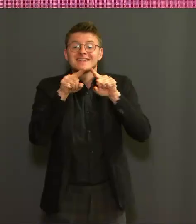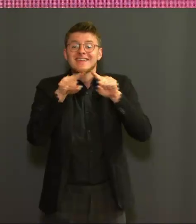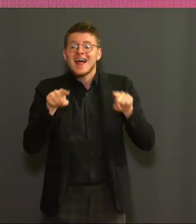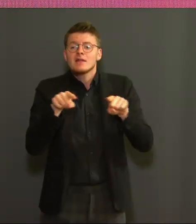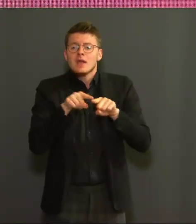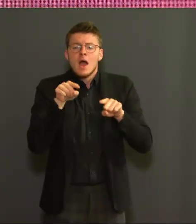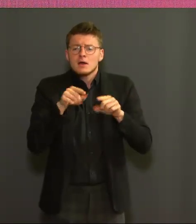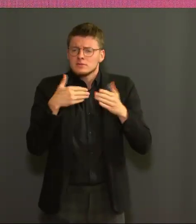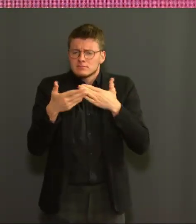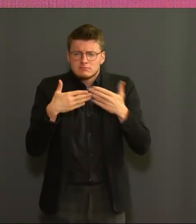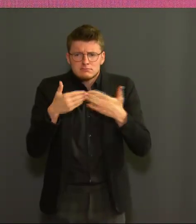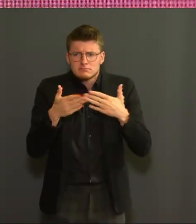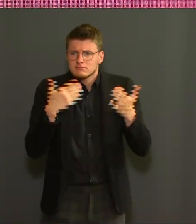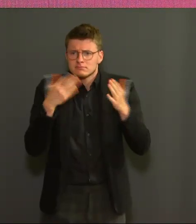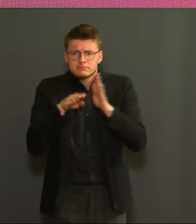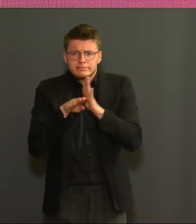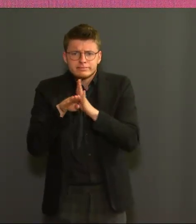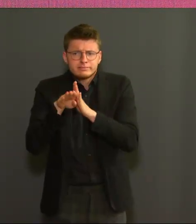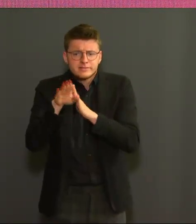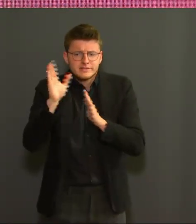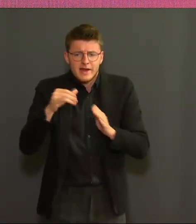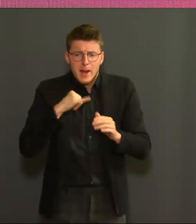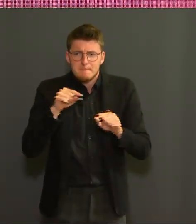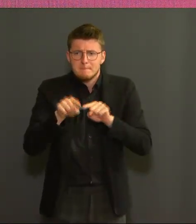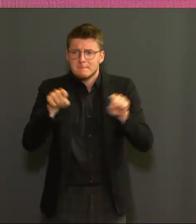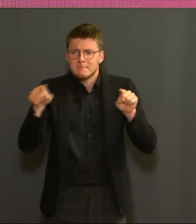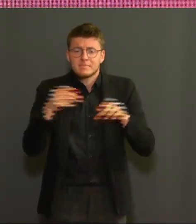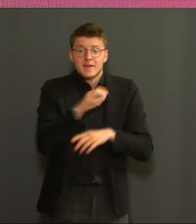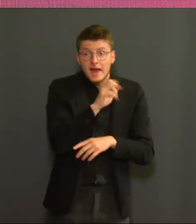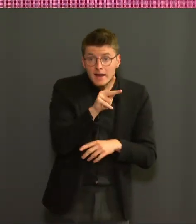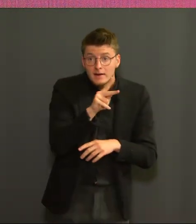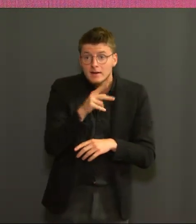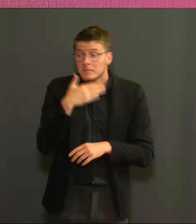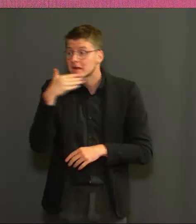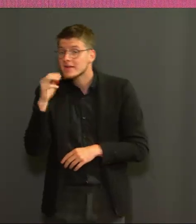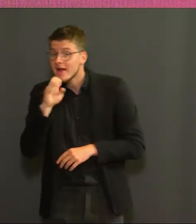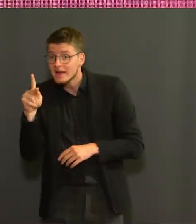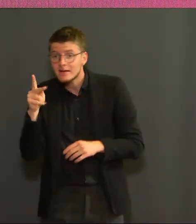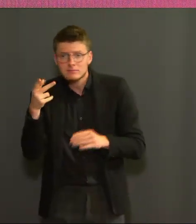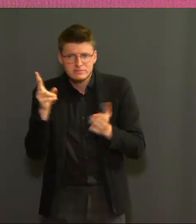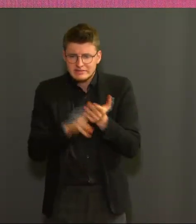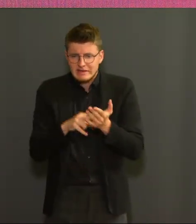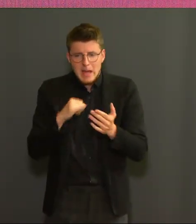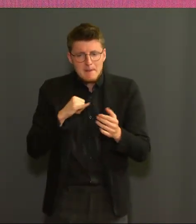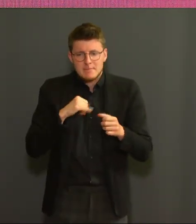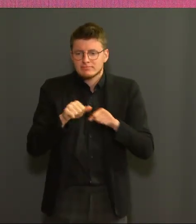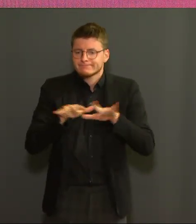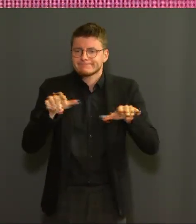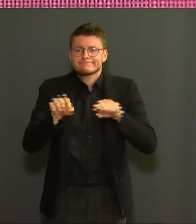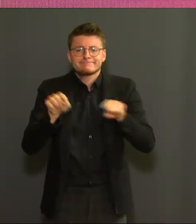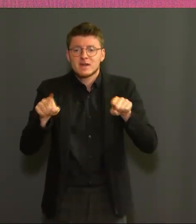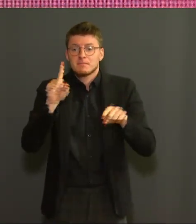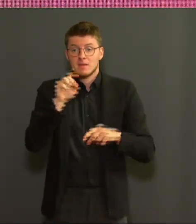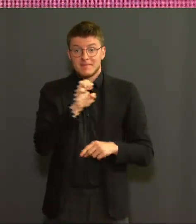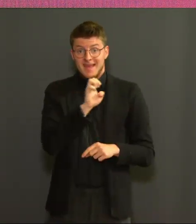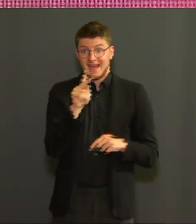wel duidelijk dat het voetbalkampioenschap een risico-evenement is. En daar zijn verschillende redenen voor. Het is